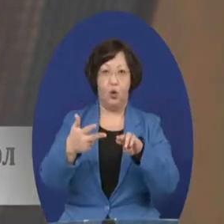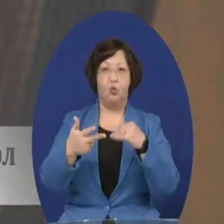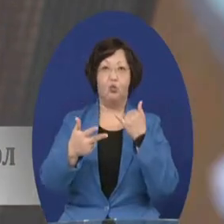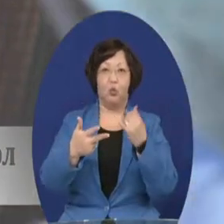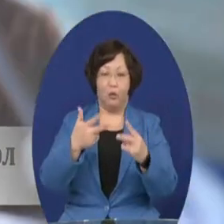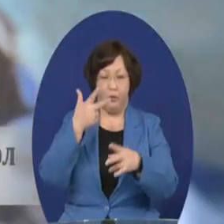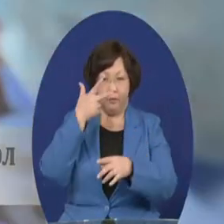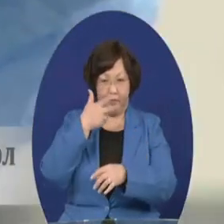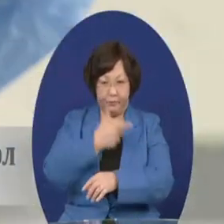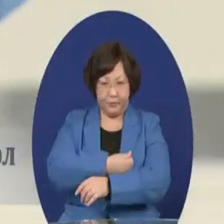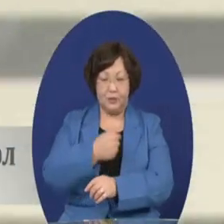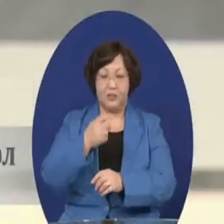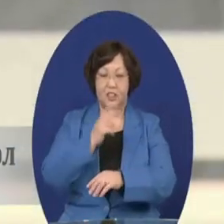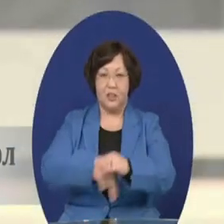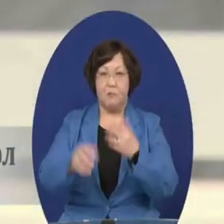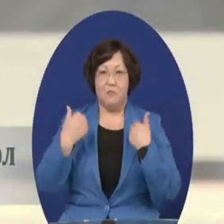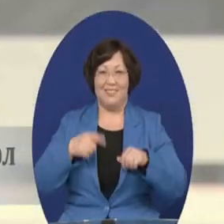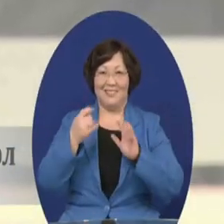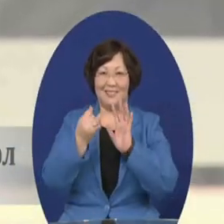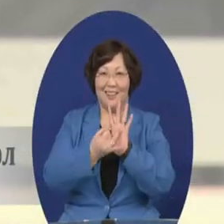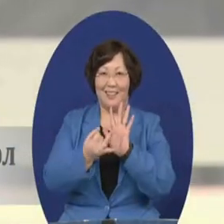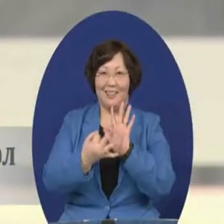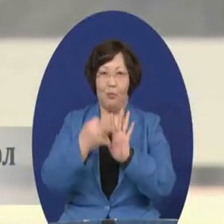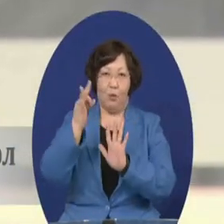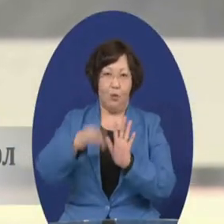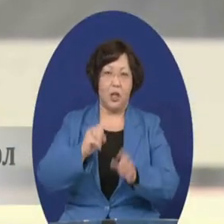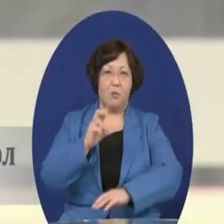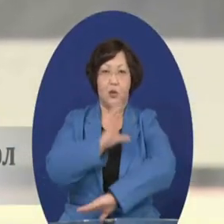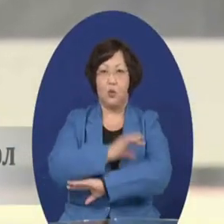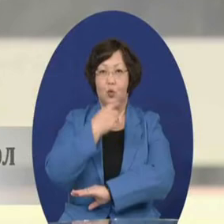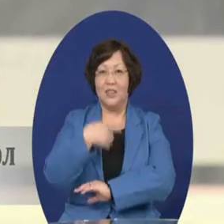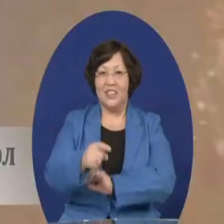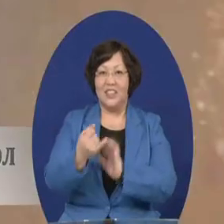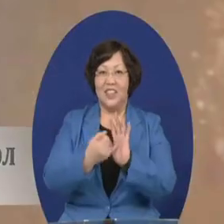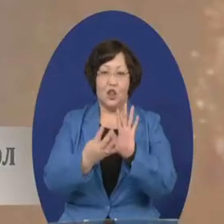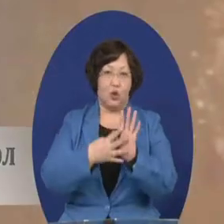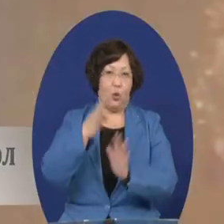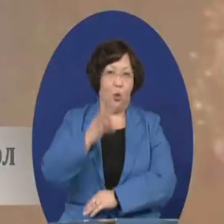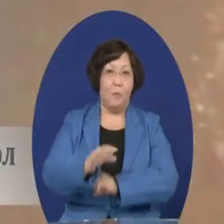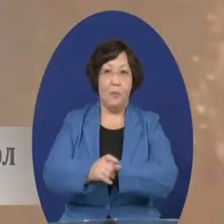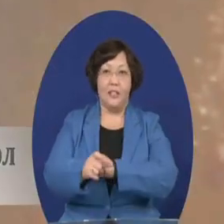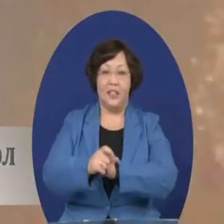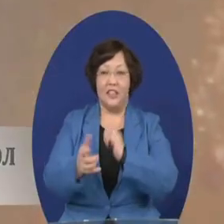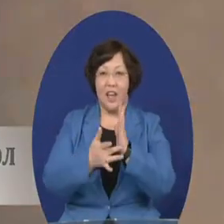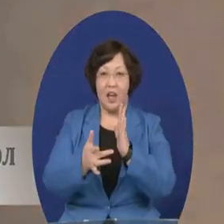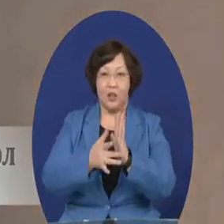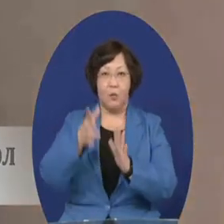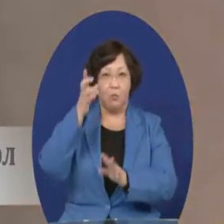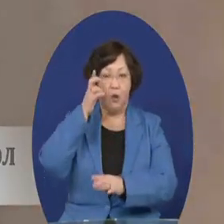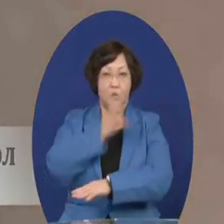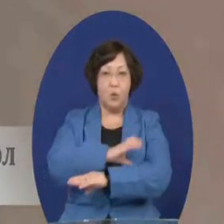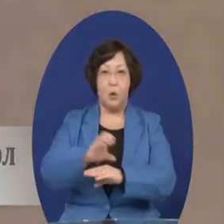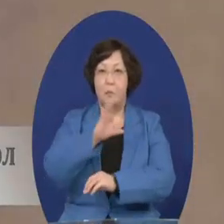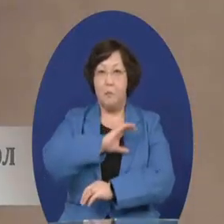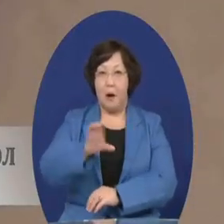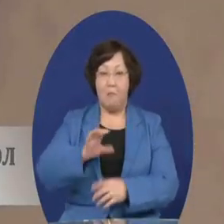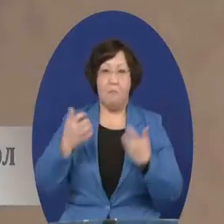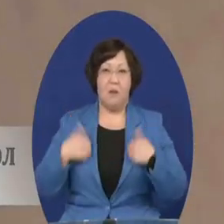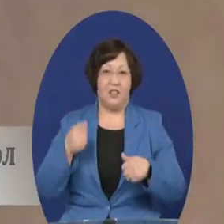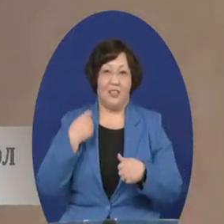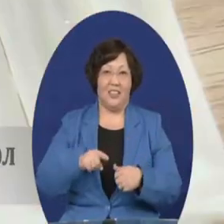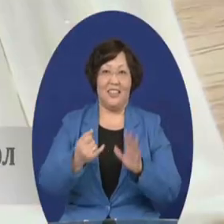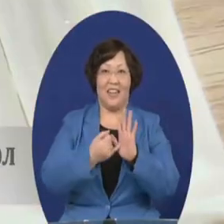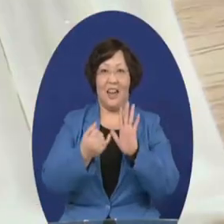цэцэрлэгийн багш нарын 78%, ерөнхий боловсролын сургуулийн багш нарын 69%, мэргэжлийн болон техникийн боловсрол сургалтын байгууллагын багш